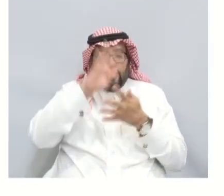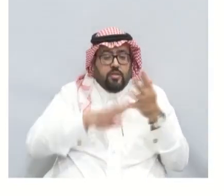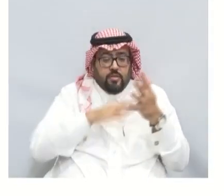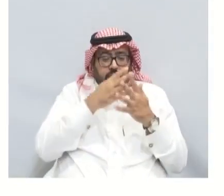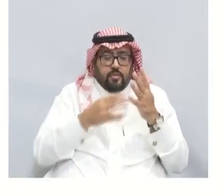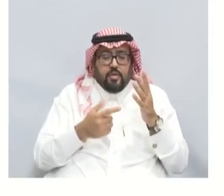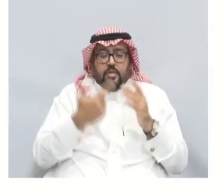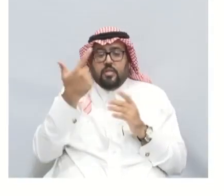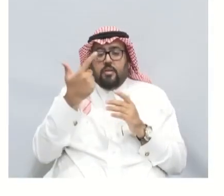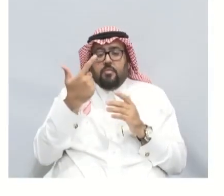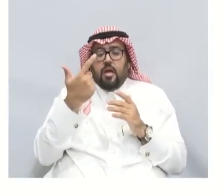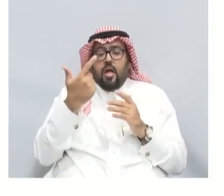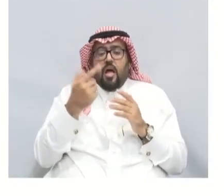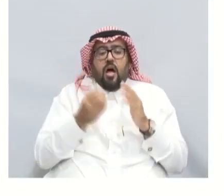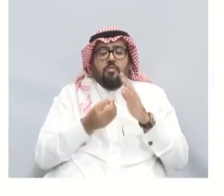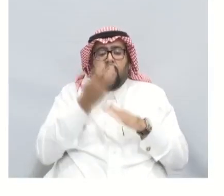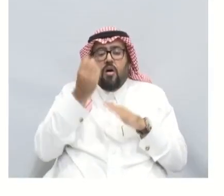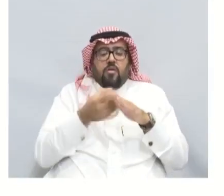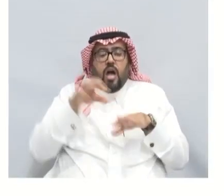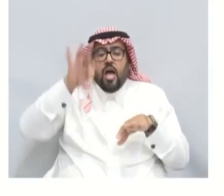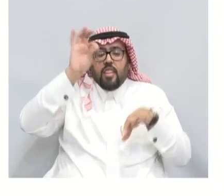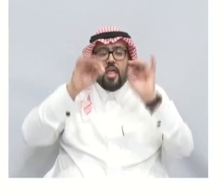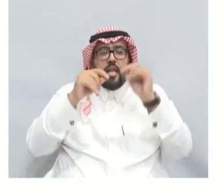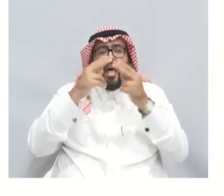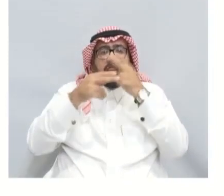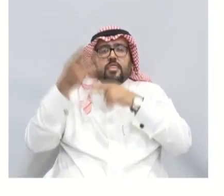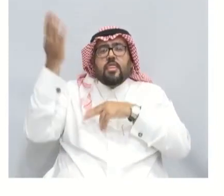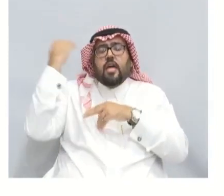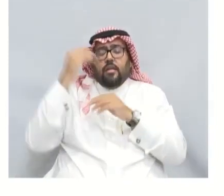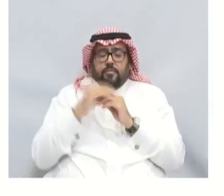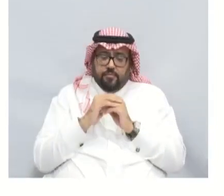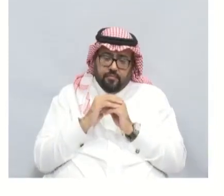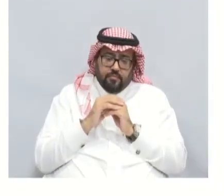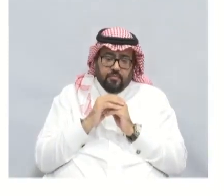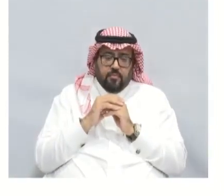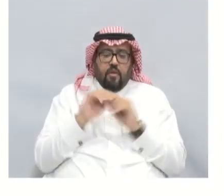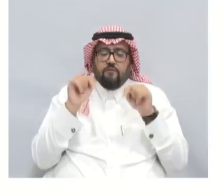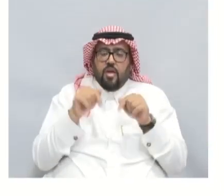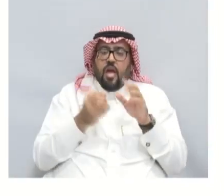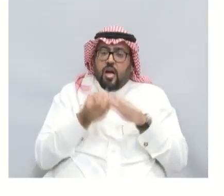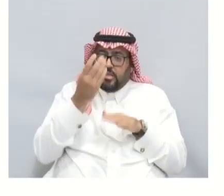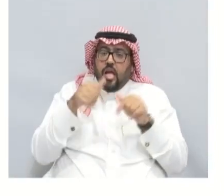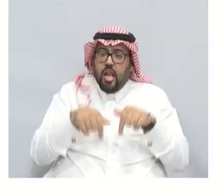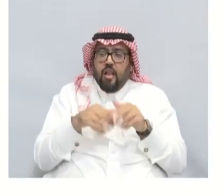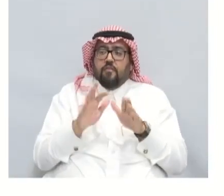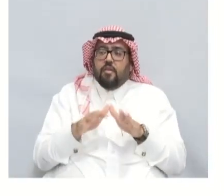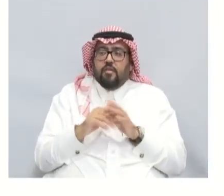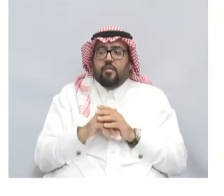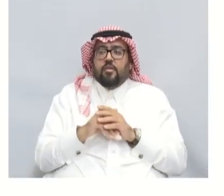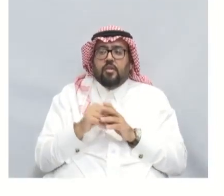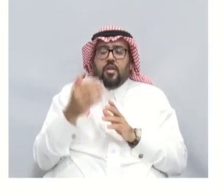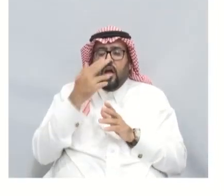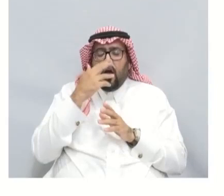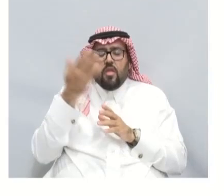لدينا 7 ثورانات تم اختيارها عبر التاريخ. هل يتواجد ثورانات الآن؟ نعم، في ثورانات الآن، لكن